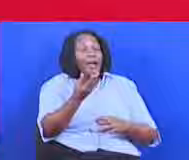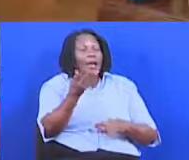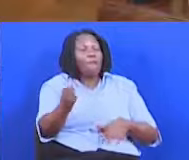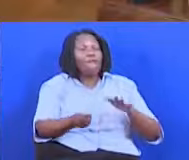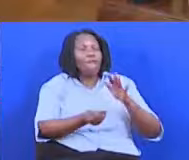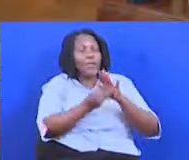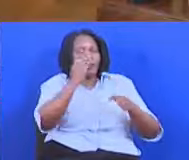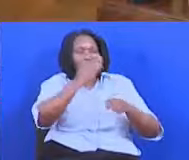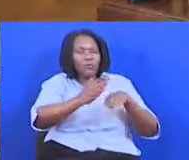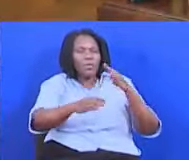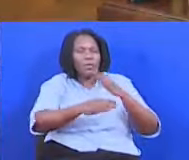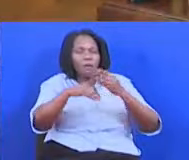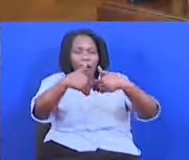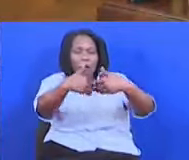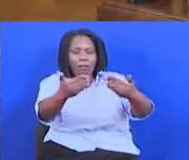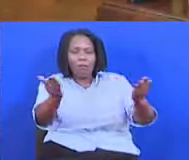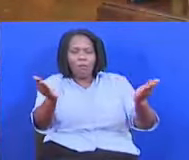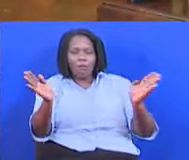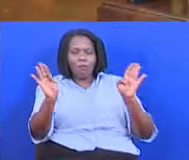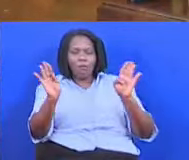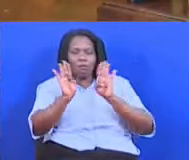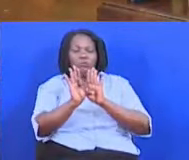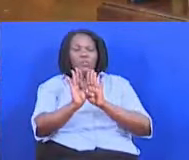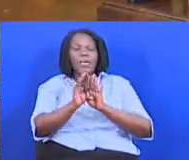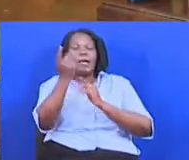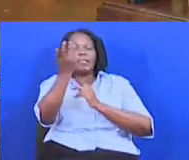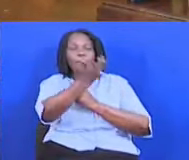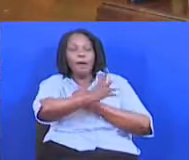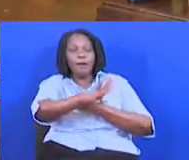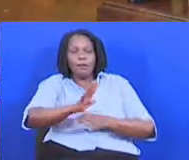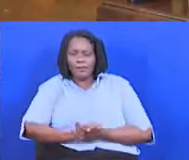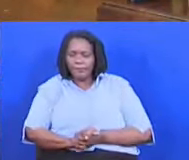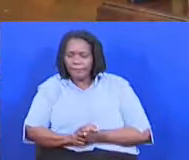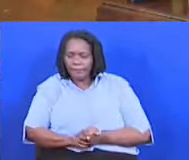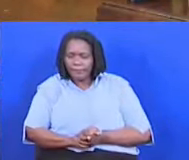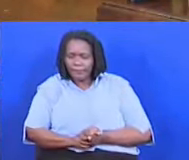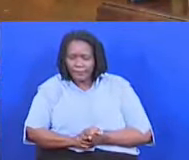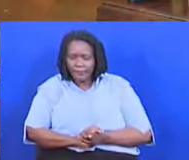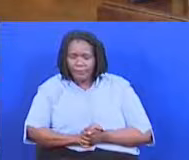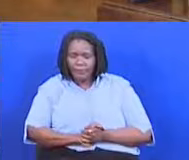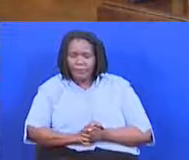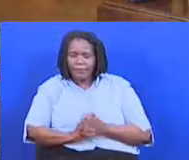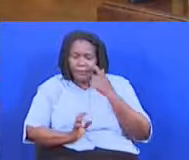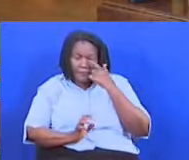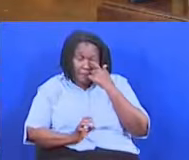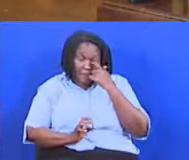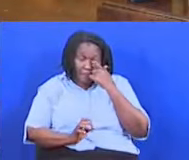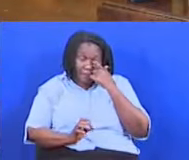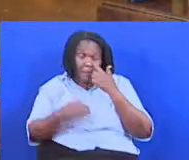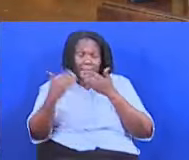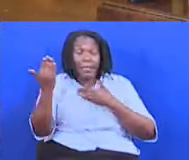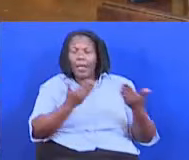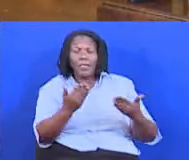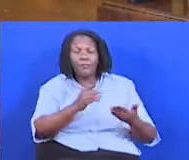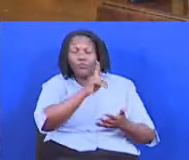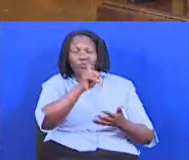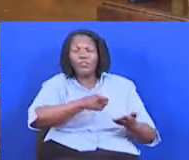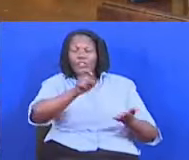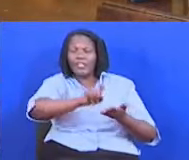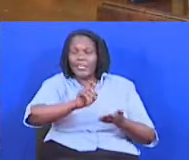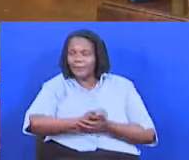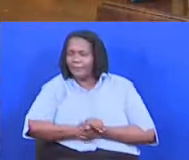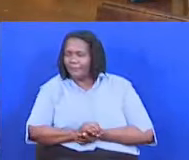sana. Mheshimiwa Shali Raymond, swali la nyongeza. Kwa kuwa athari hizi pia